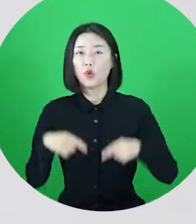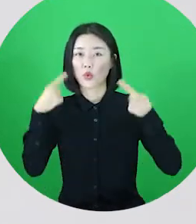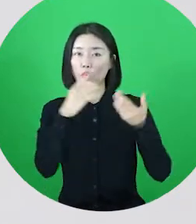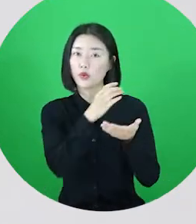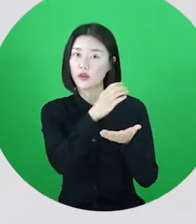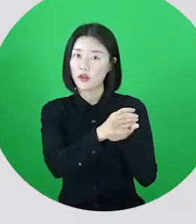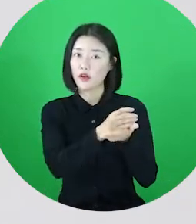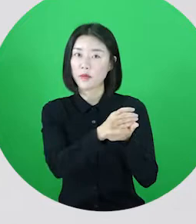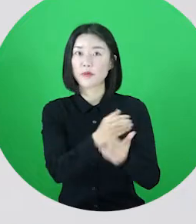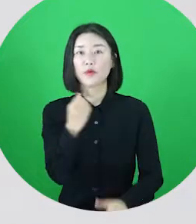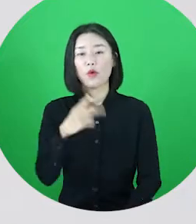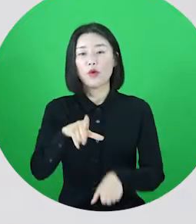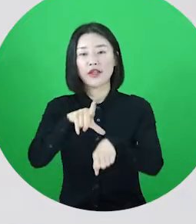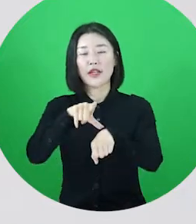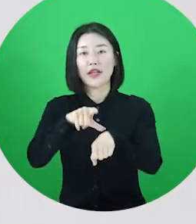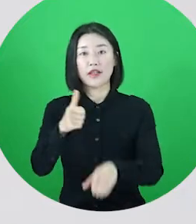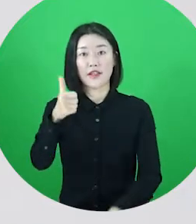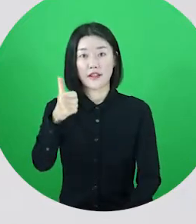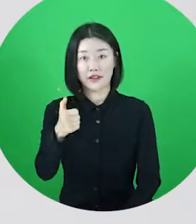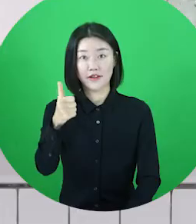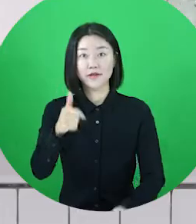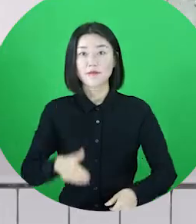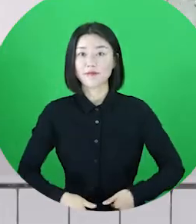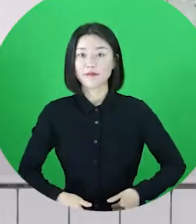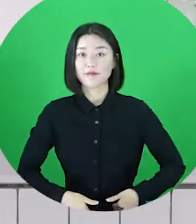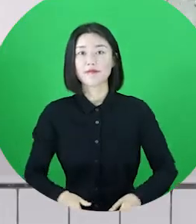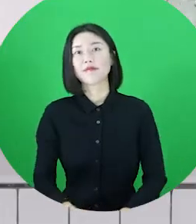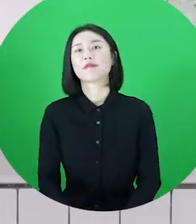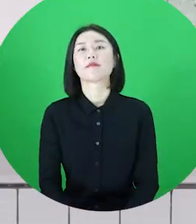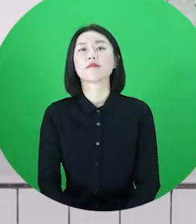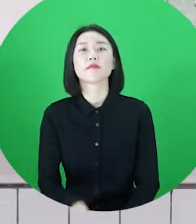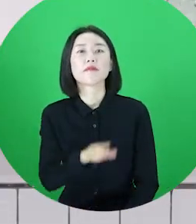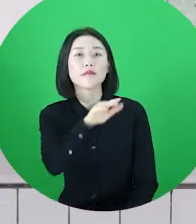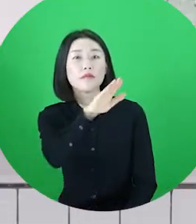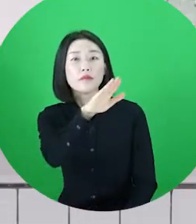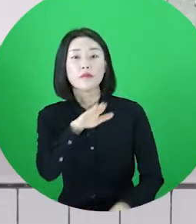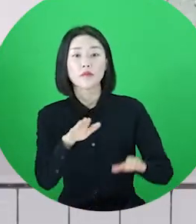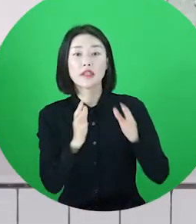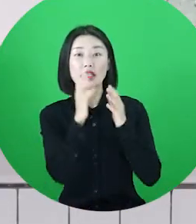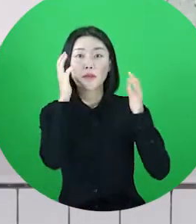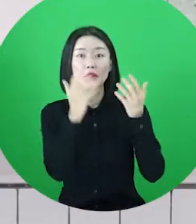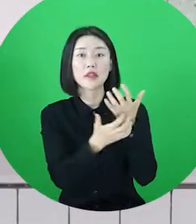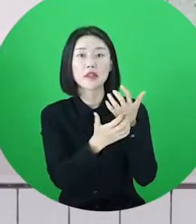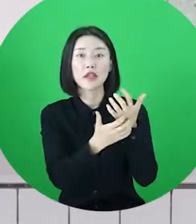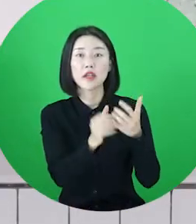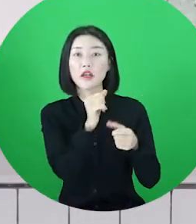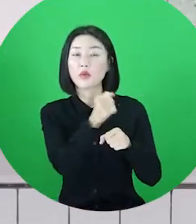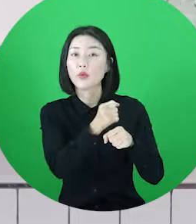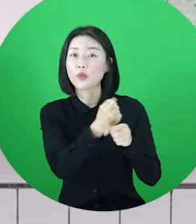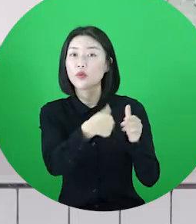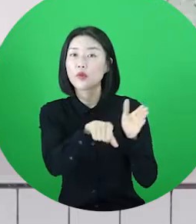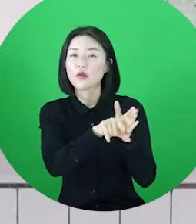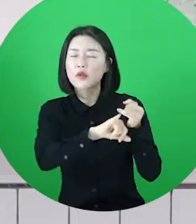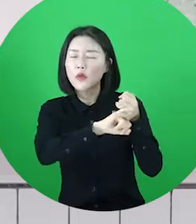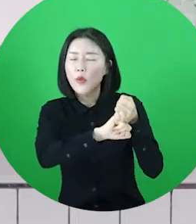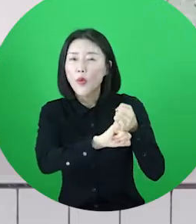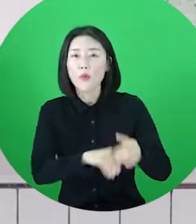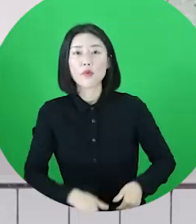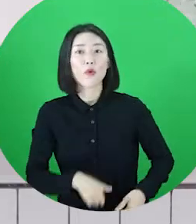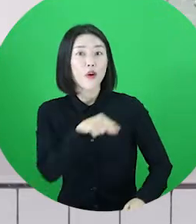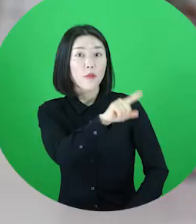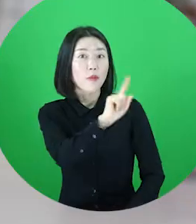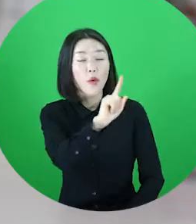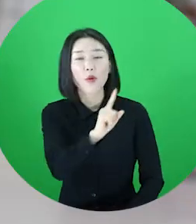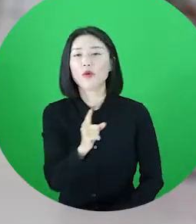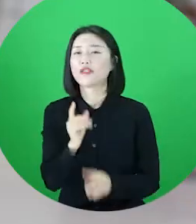종이컵, 타이머가 필요해요. 요리사님, 김치찌개 만들기 위해서 가장 중요한 재료가 뭘까요?